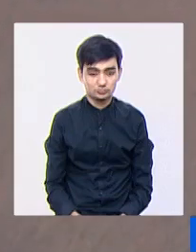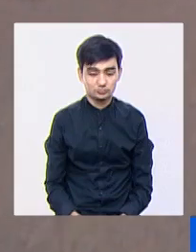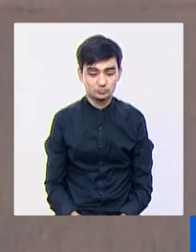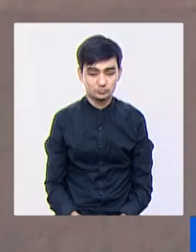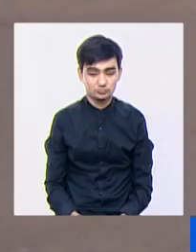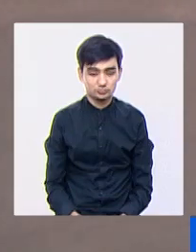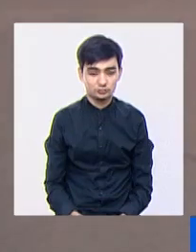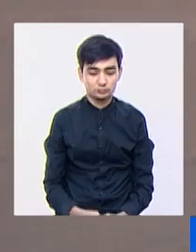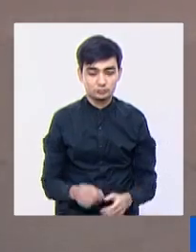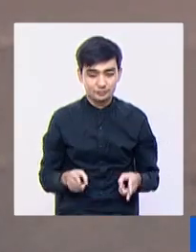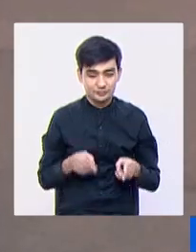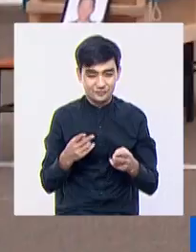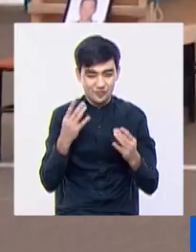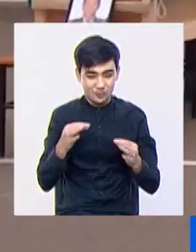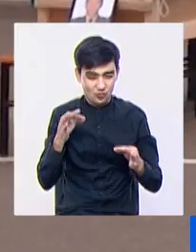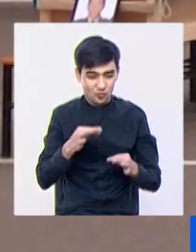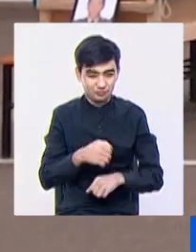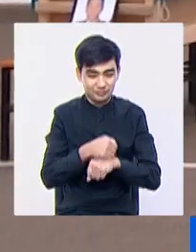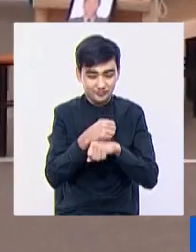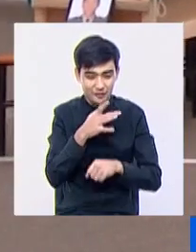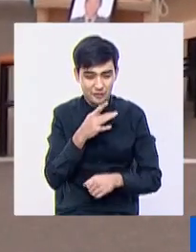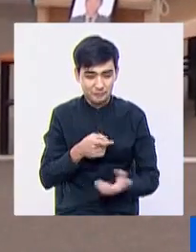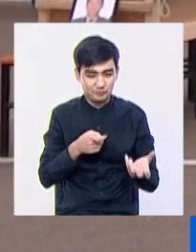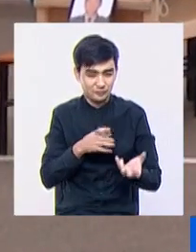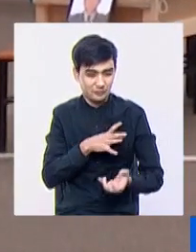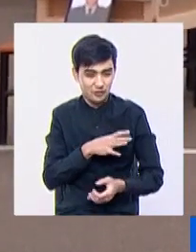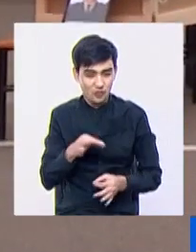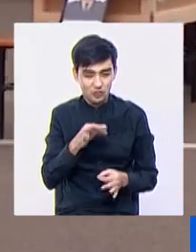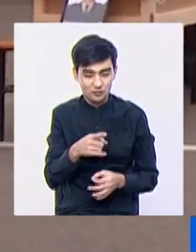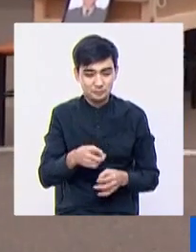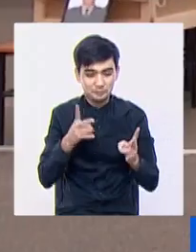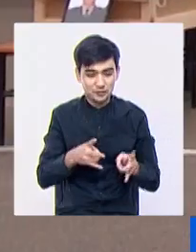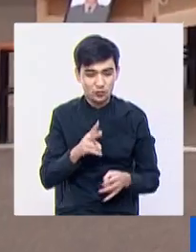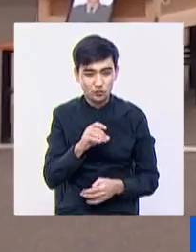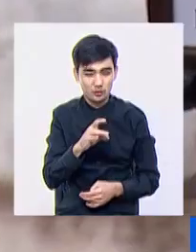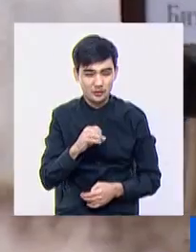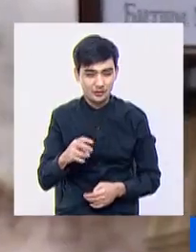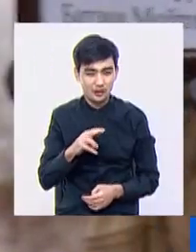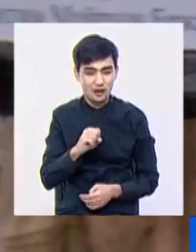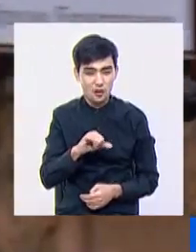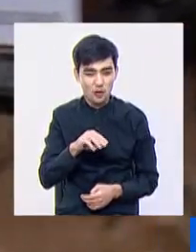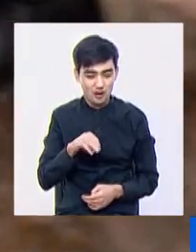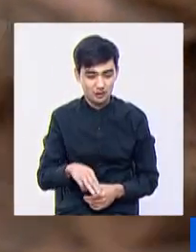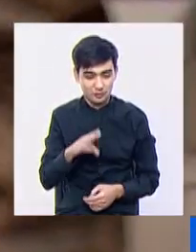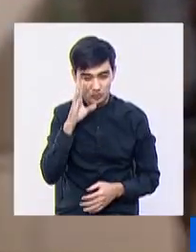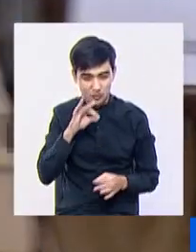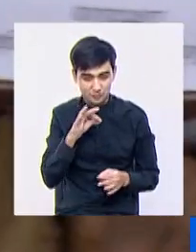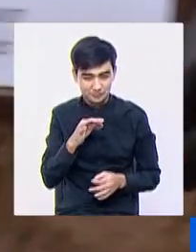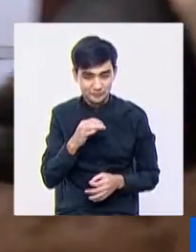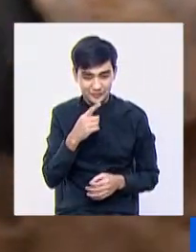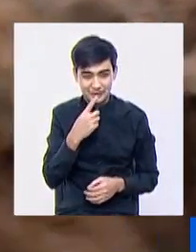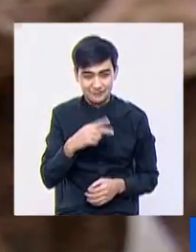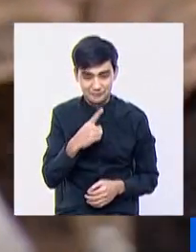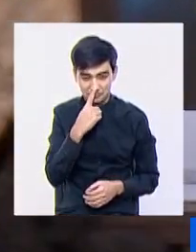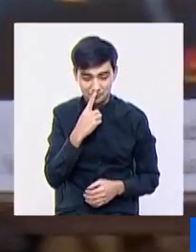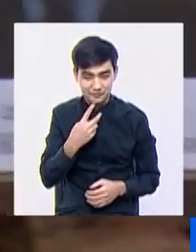Мега жасалған шабуыл кезінде өткізу бақылау пунктінде атыс болған. Сол кезде оққа ұшқан курсант Дәулет Жұпарбеков 90 айында ғана 20 жасқа